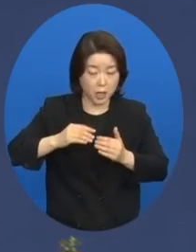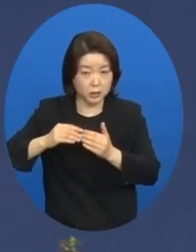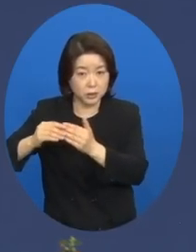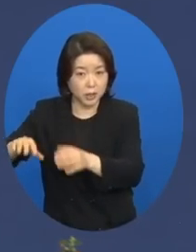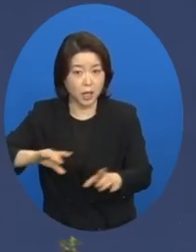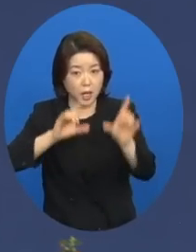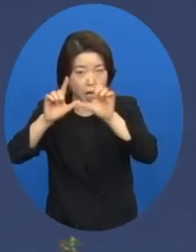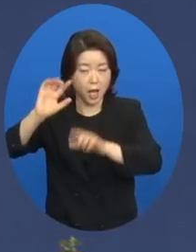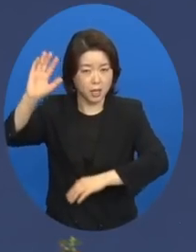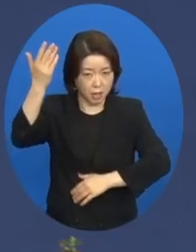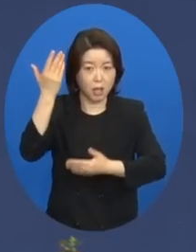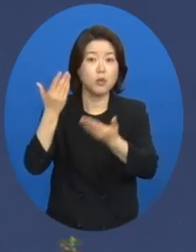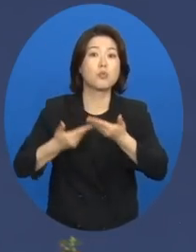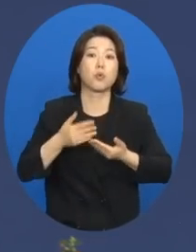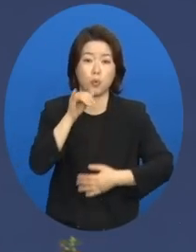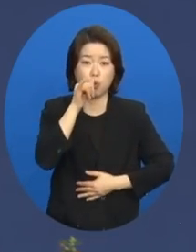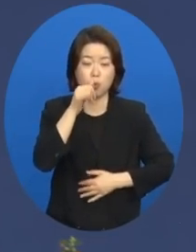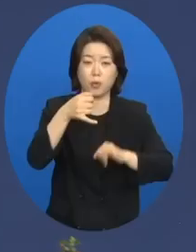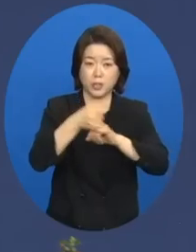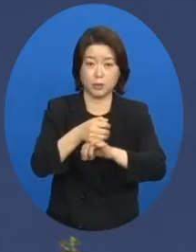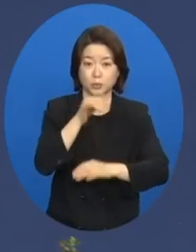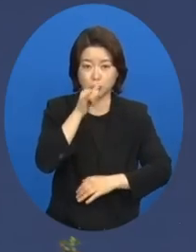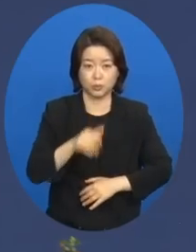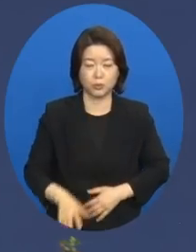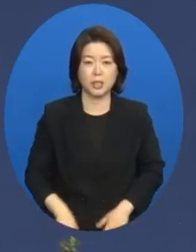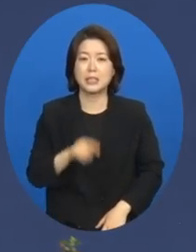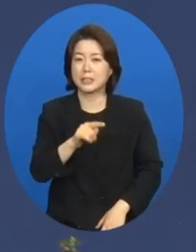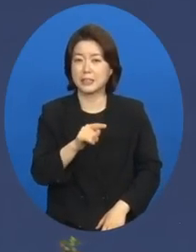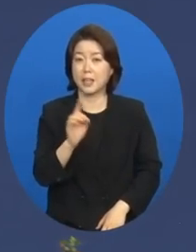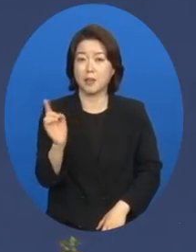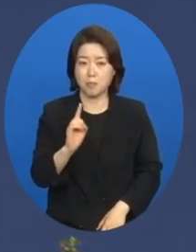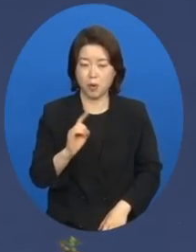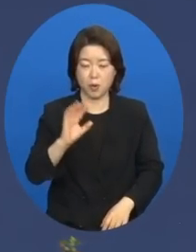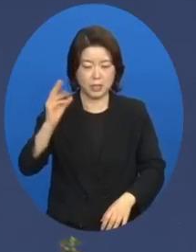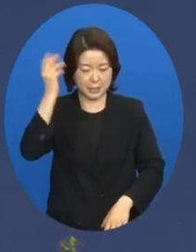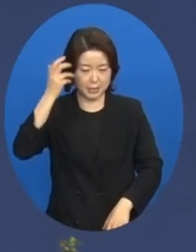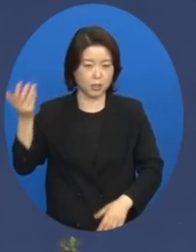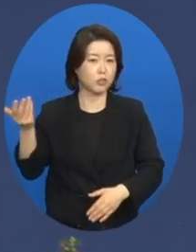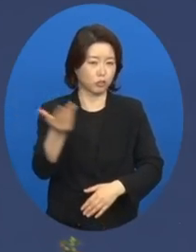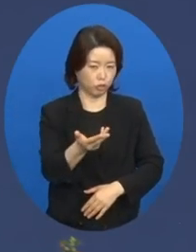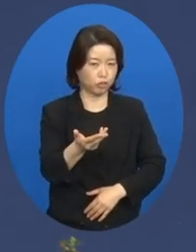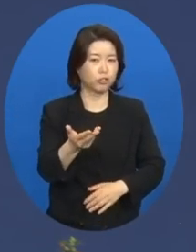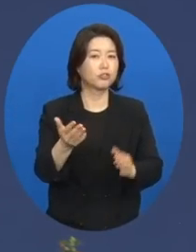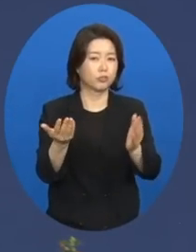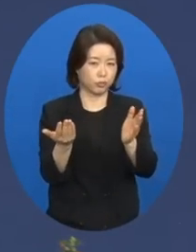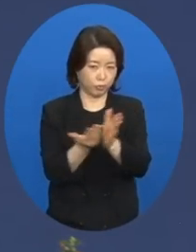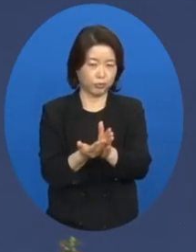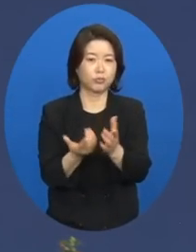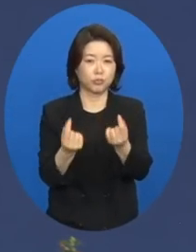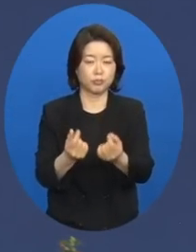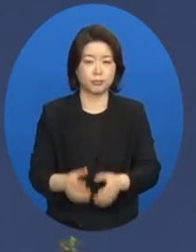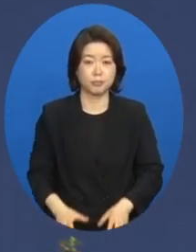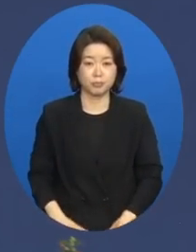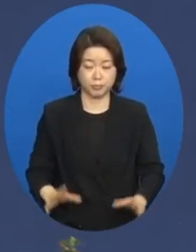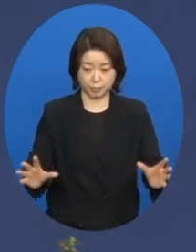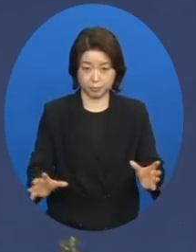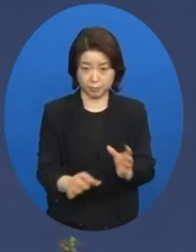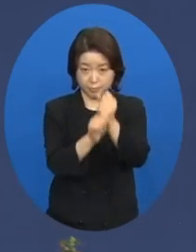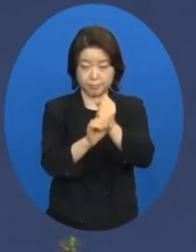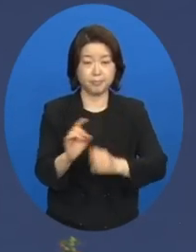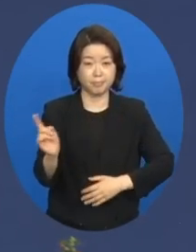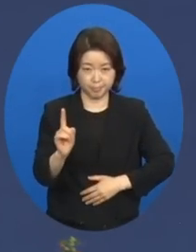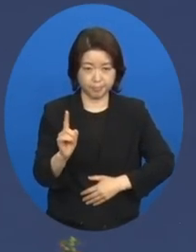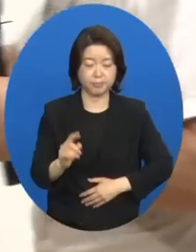되게 하시겠다라고 약속을 해주신 그 약속이 바로 성령을 주신 겁니다. 자, 그러면 종합해보자면, 이